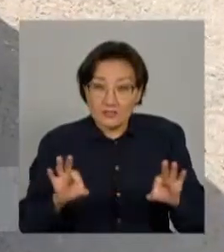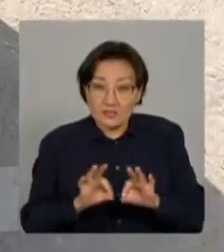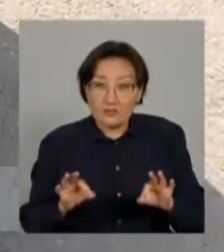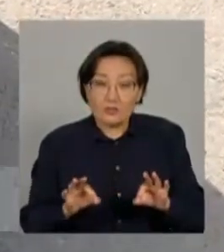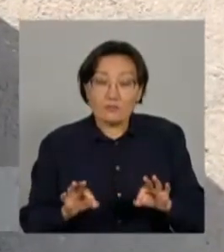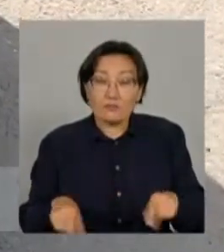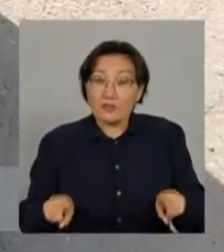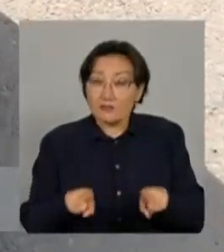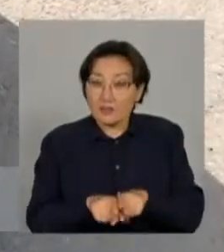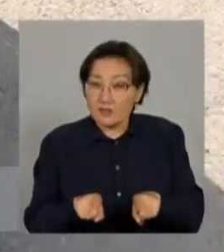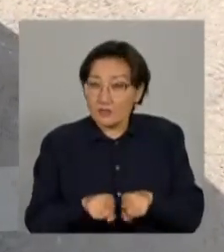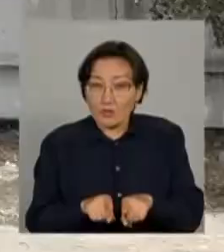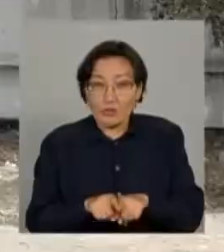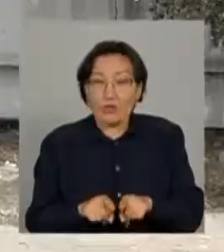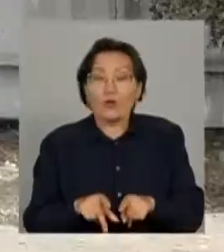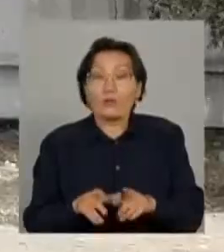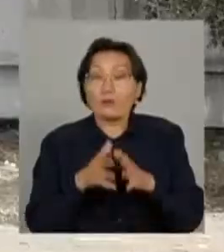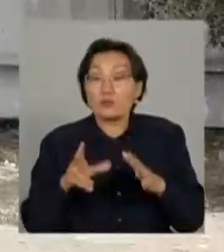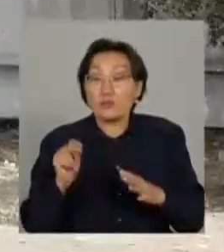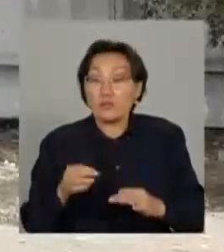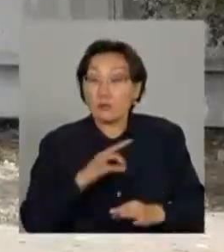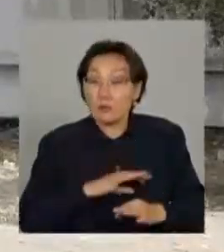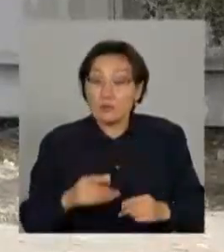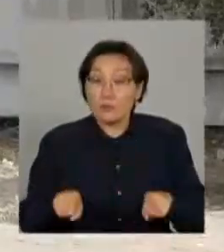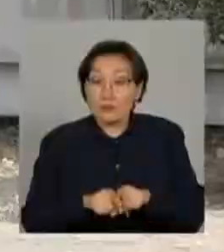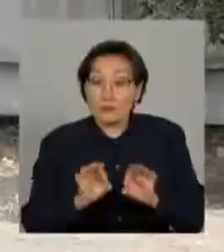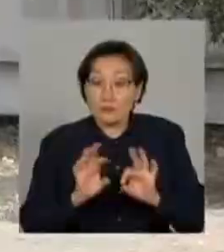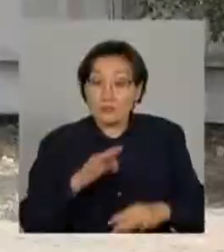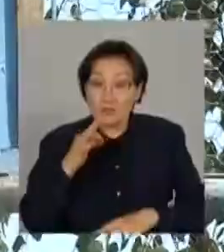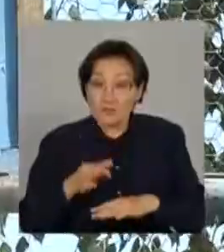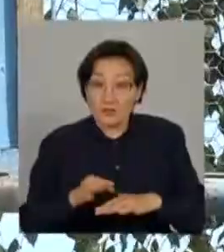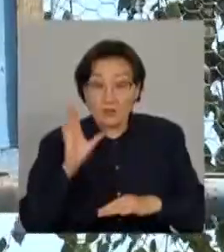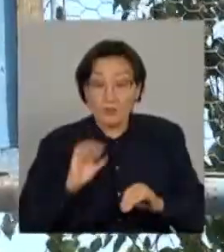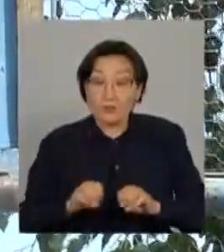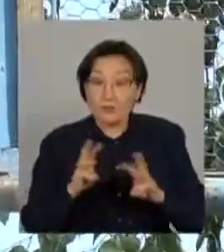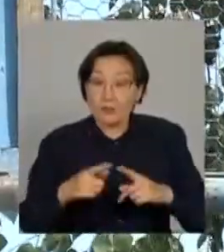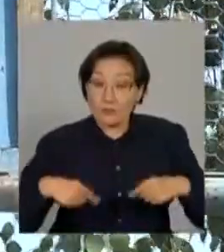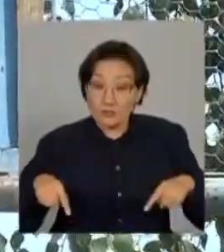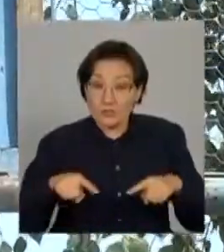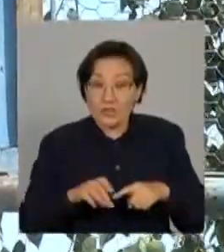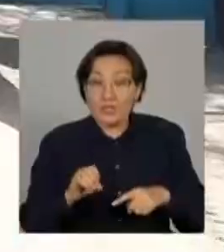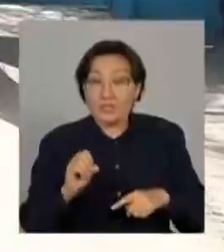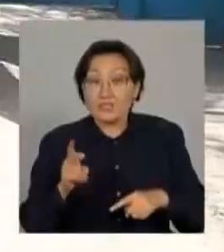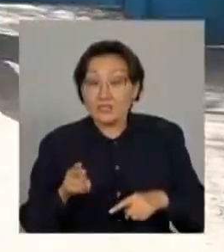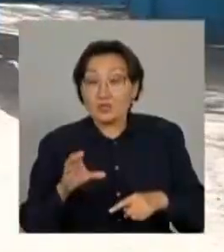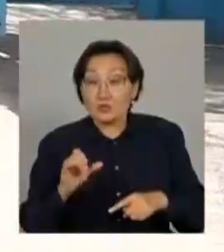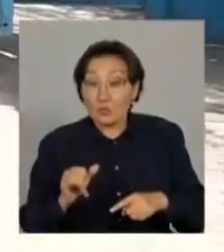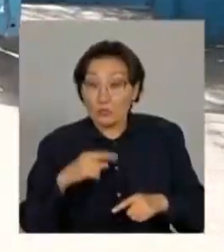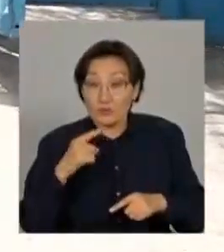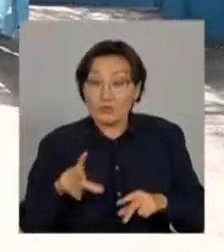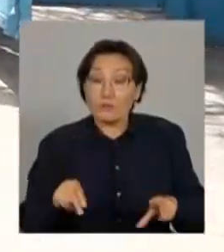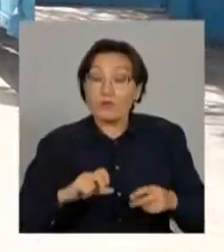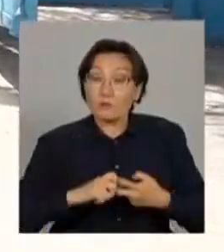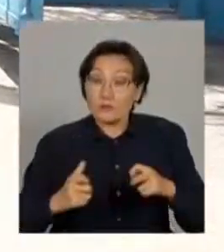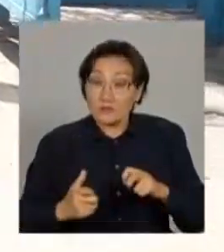рассчитаны на большое количество пользователей. По крайней мере, так объяснили в ответственном за водоснабжение предприятии ЕСЭКСУ. Там заверили, проблему